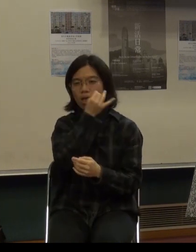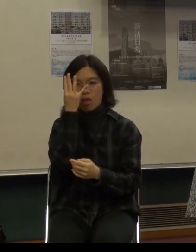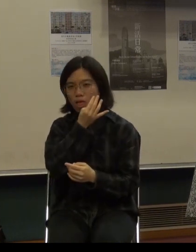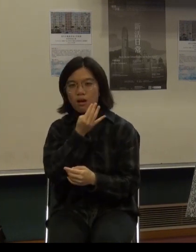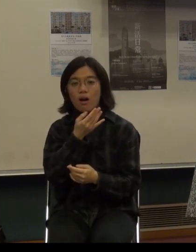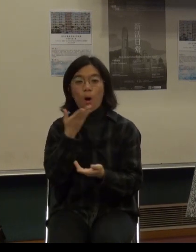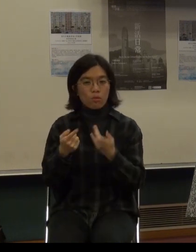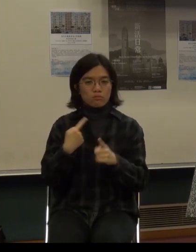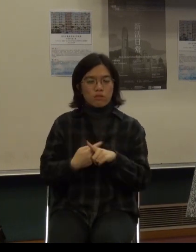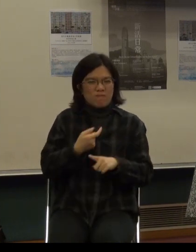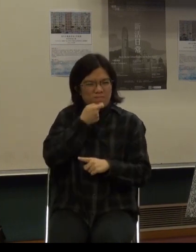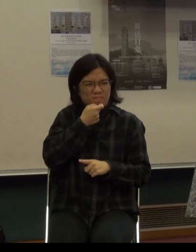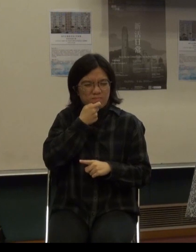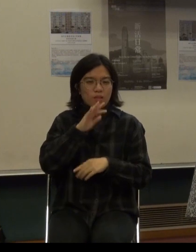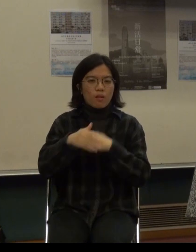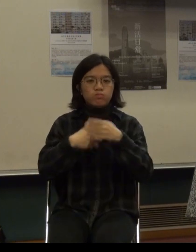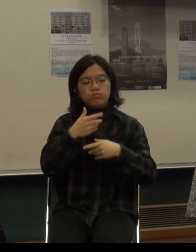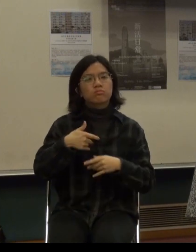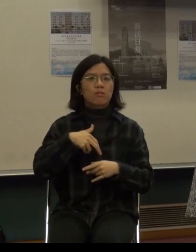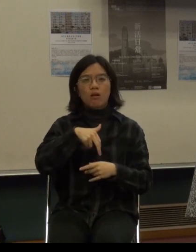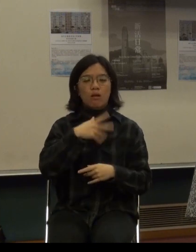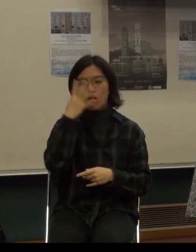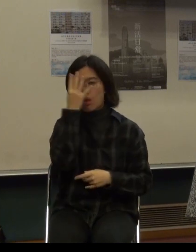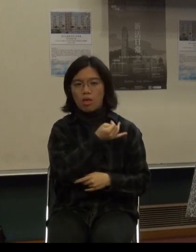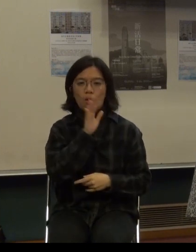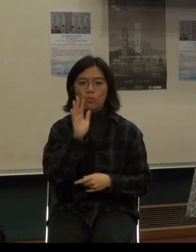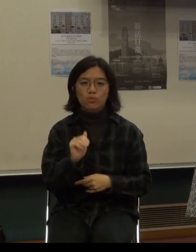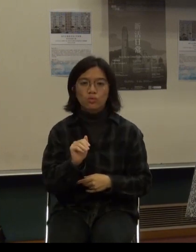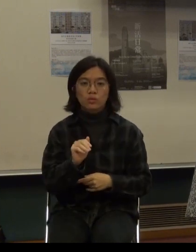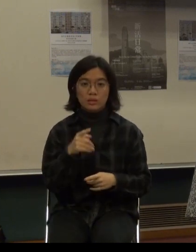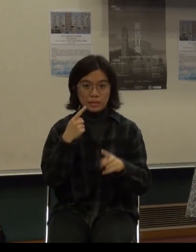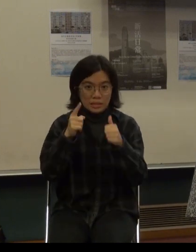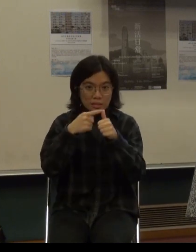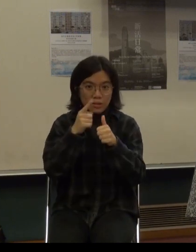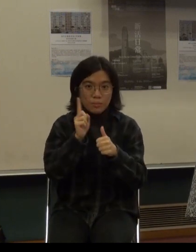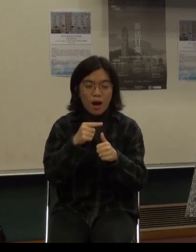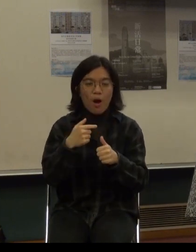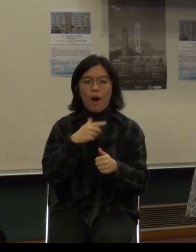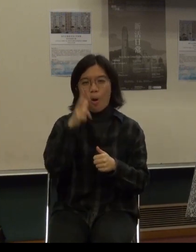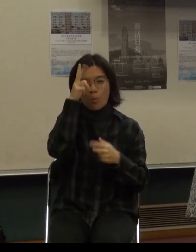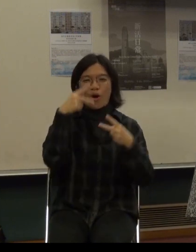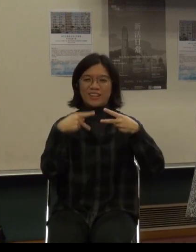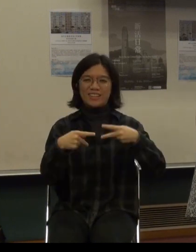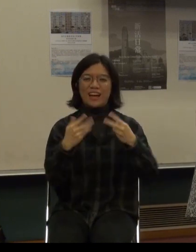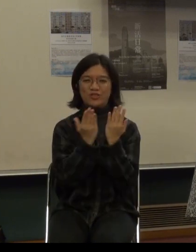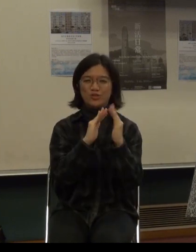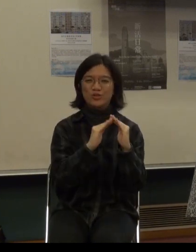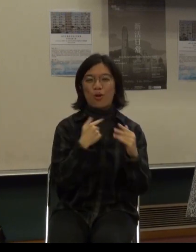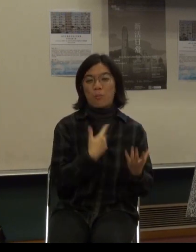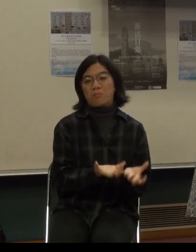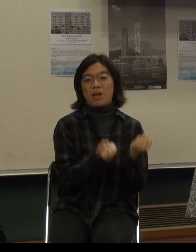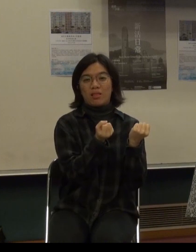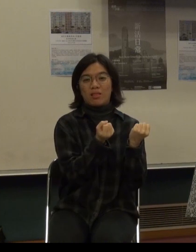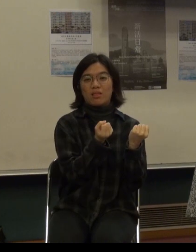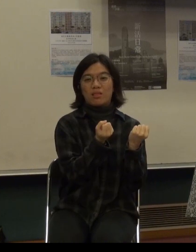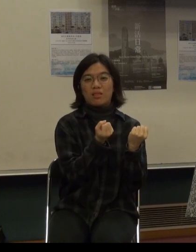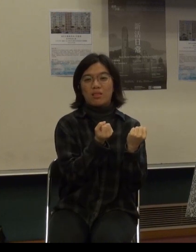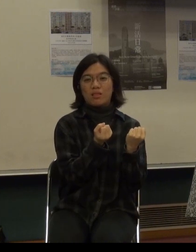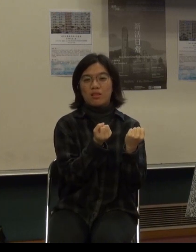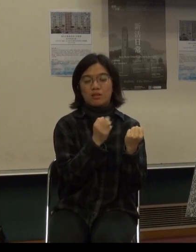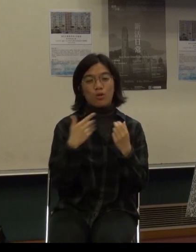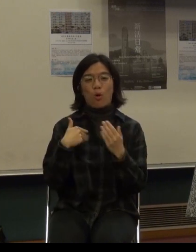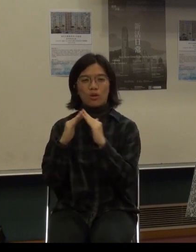易 ignore 咗佢嘅。因為第一咧，我其實就係黃仁書院嘅舊生嚟，但係咧，我一路以嚟咧，我甚至而家住喺